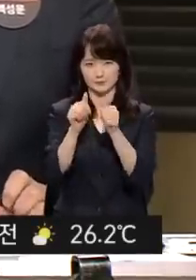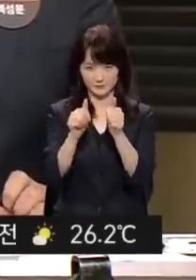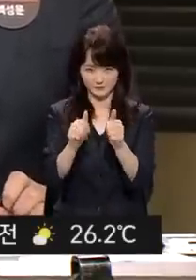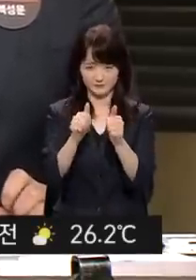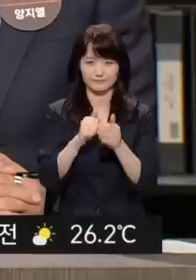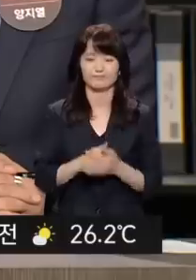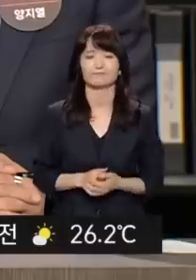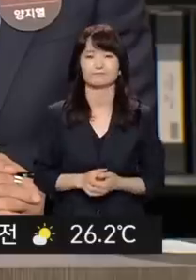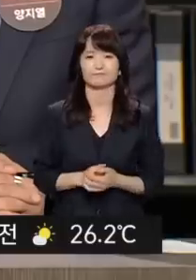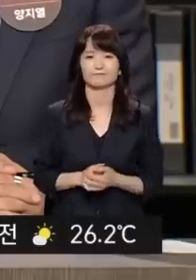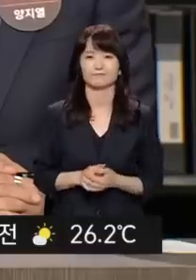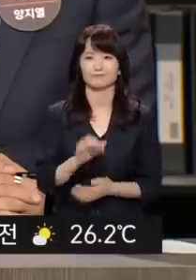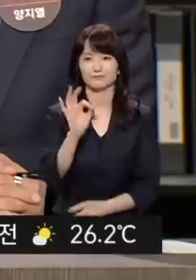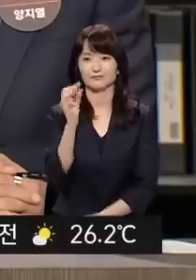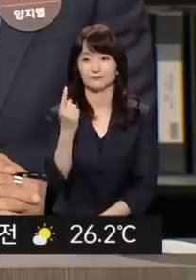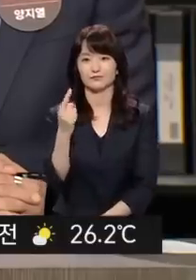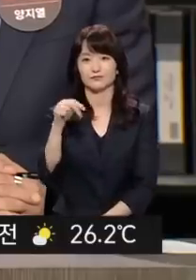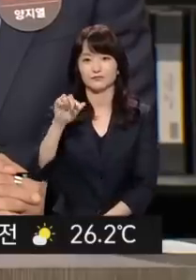변호사